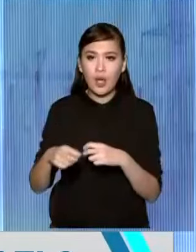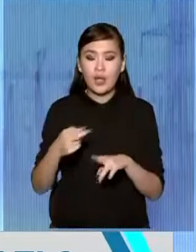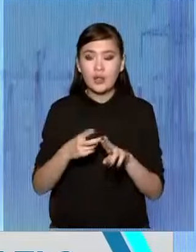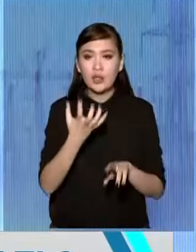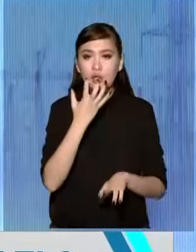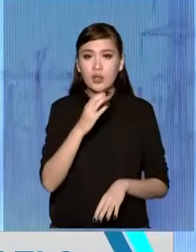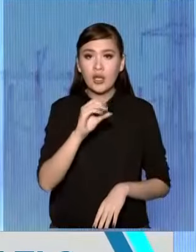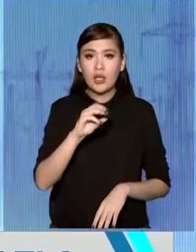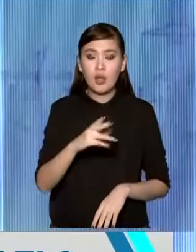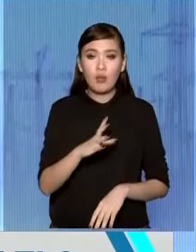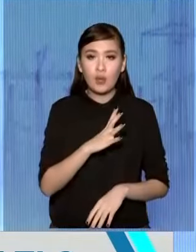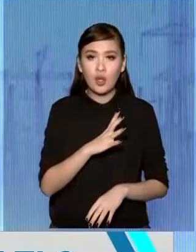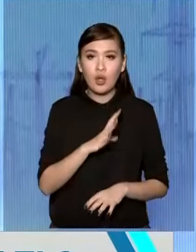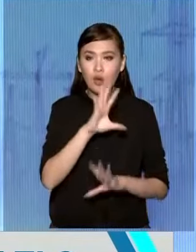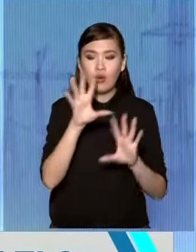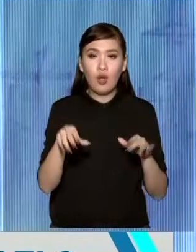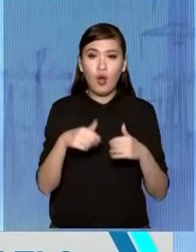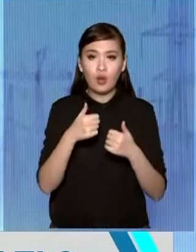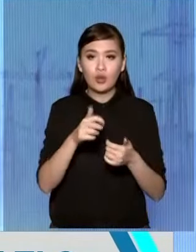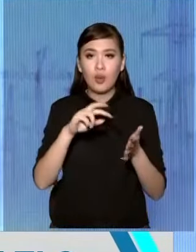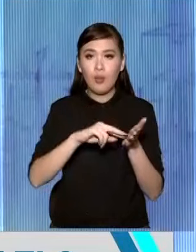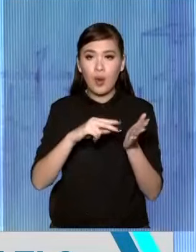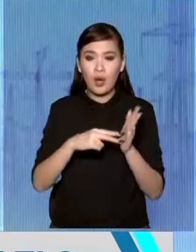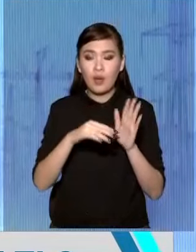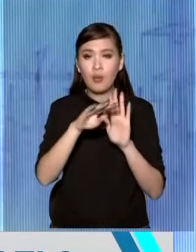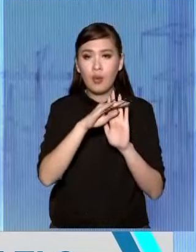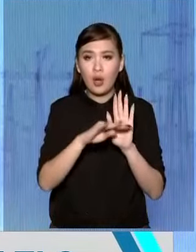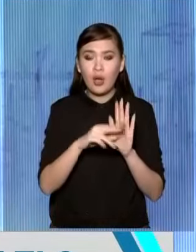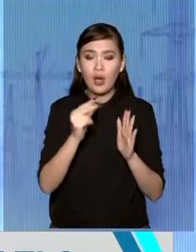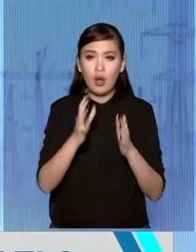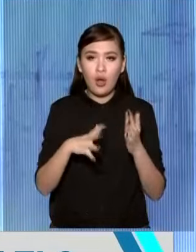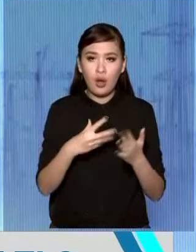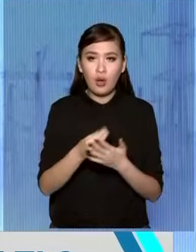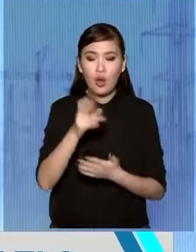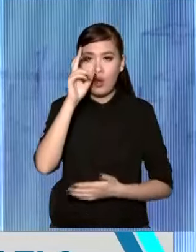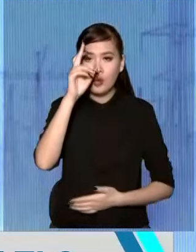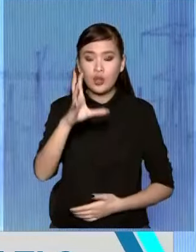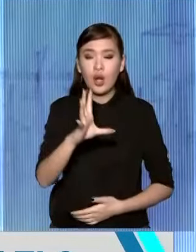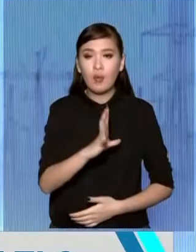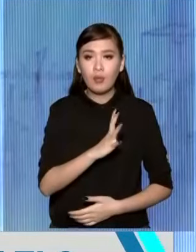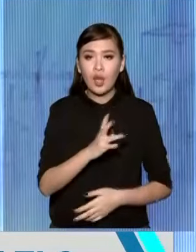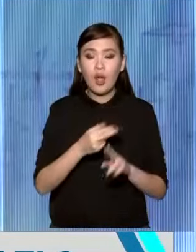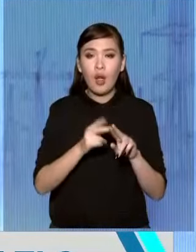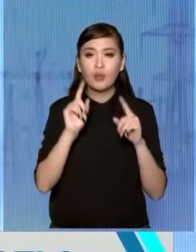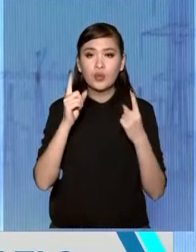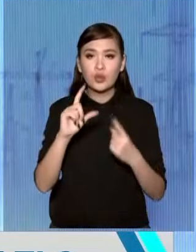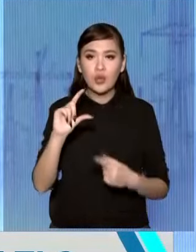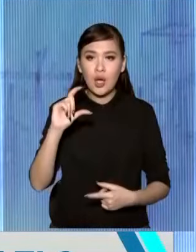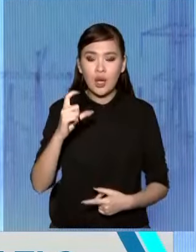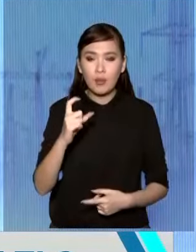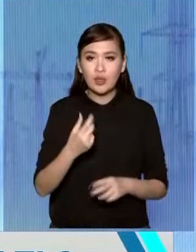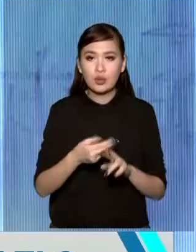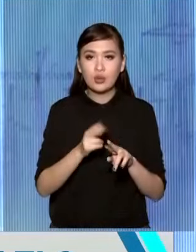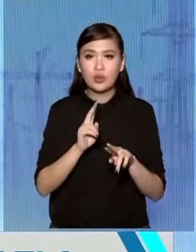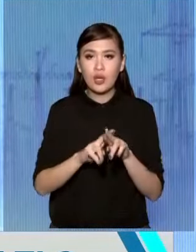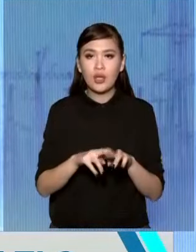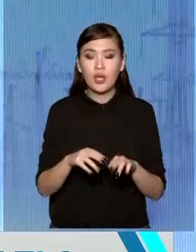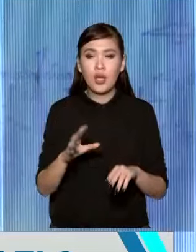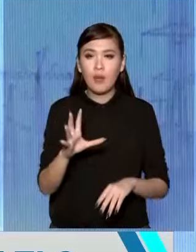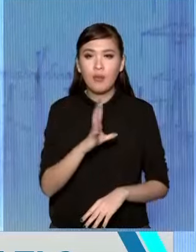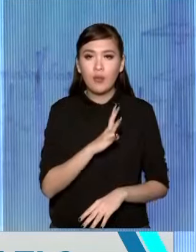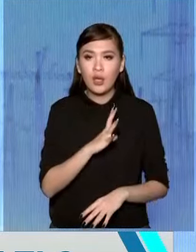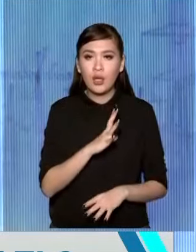свое время были неплохие программы государственного финансирования, но почему именно Экибастуз этого